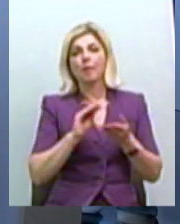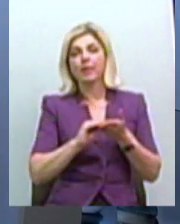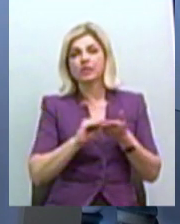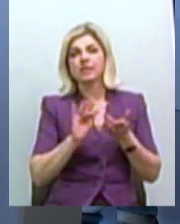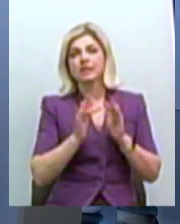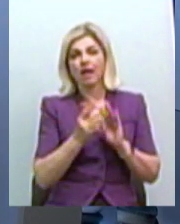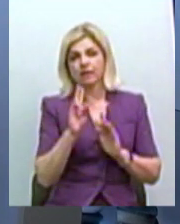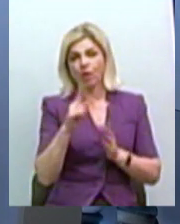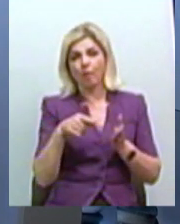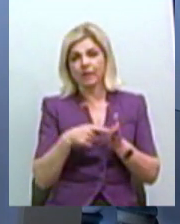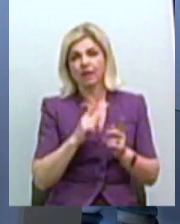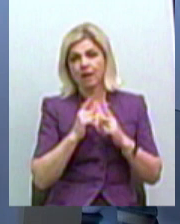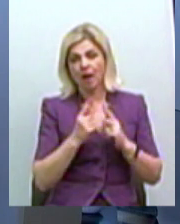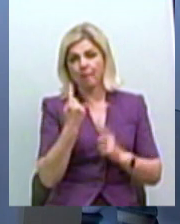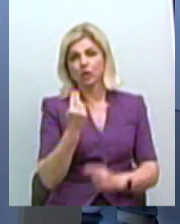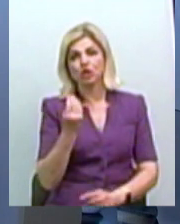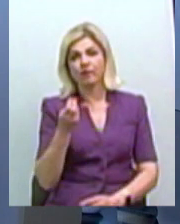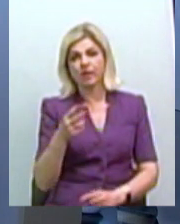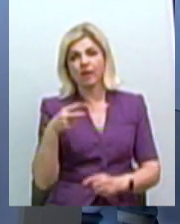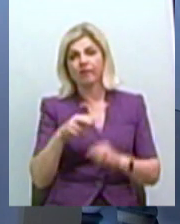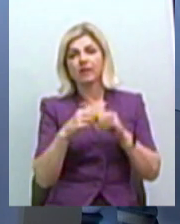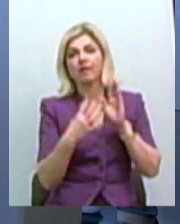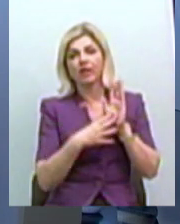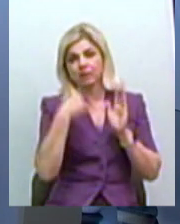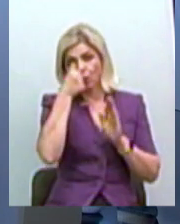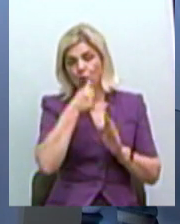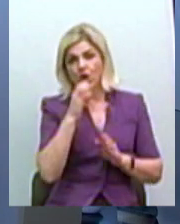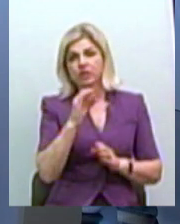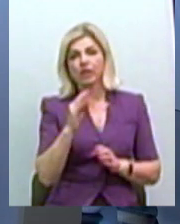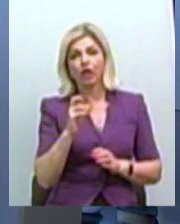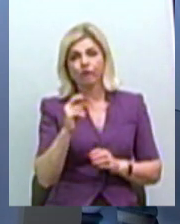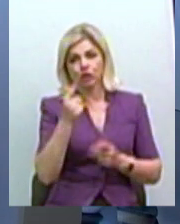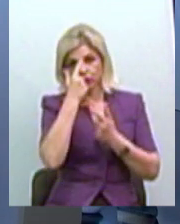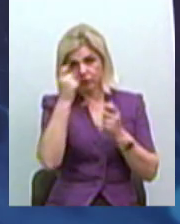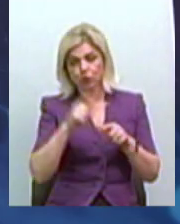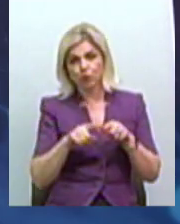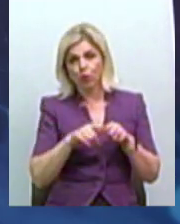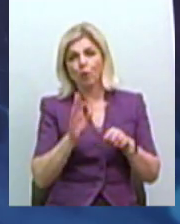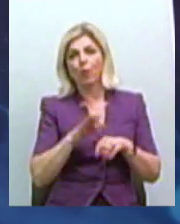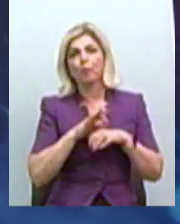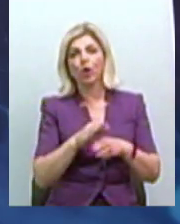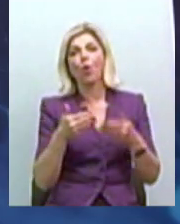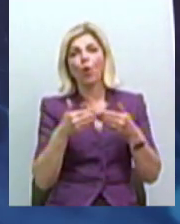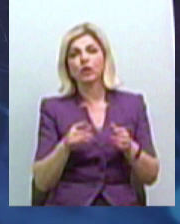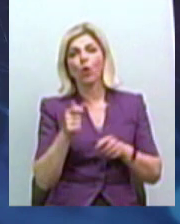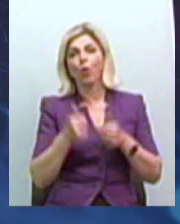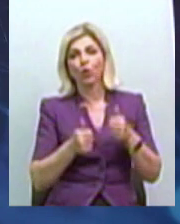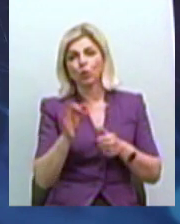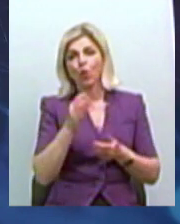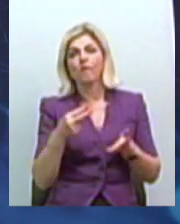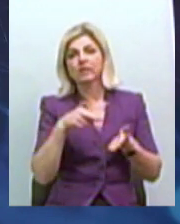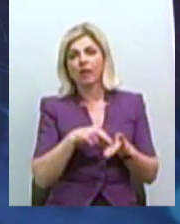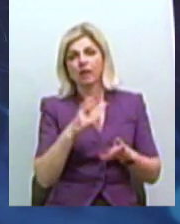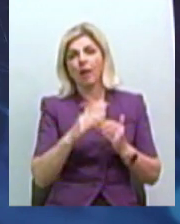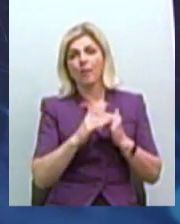ради, 1 червня 2019 року Миколаївський міський голова Олександр Сінкевич заявив, найближчим часом буде проведено відкритий конкурс щодо встановлення на нашому